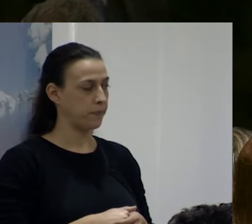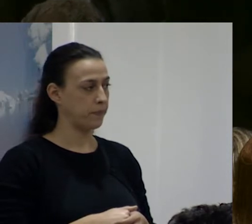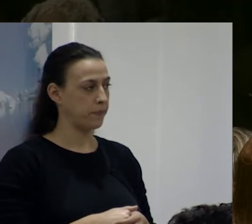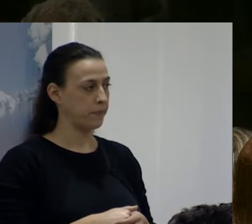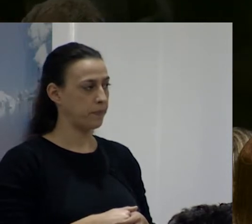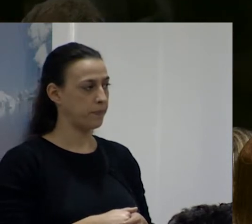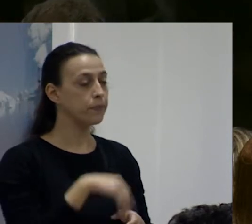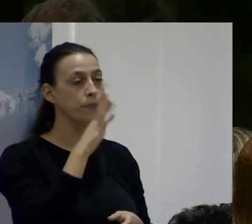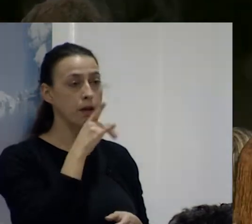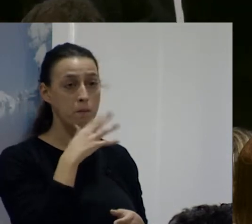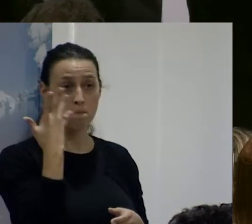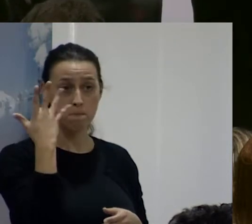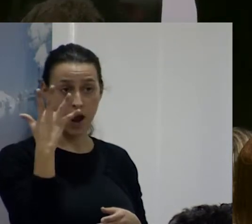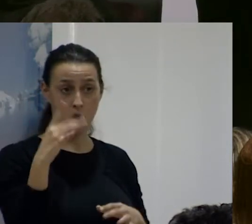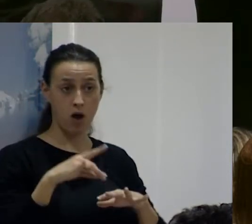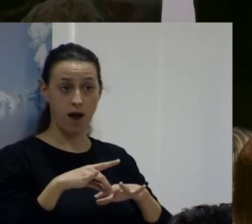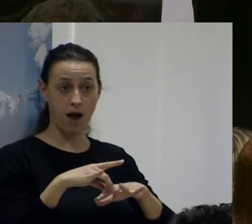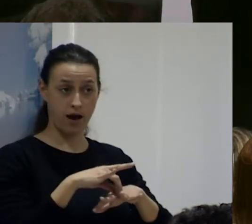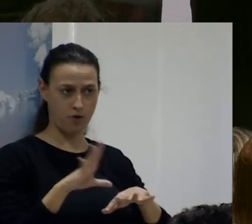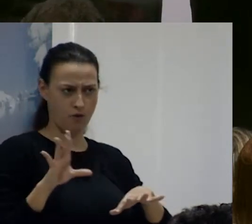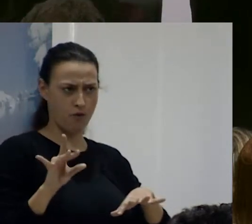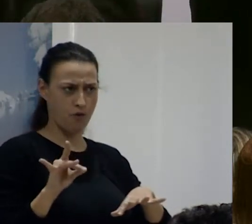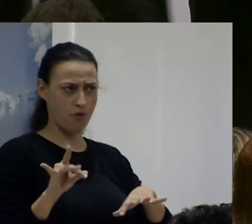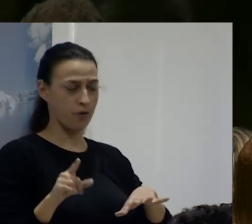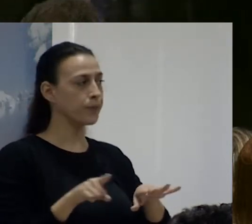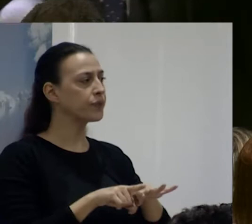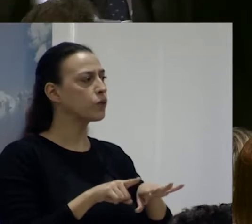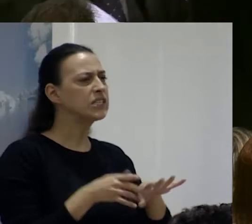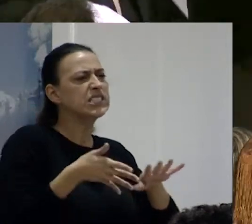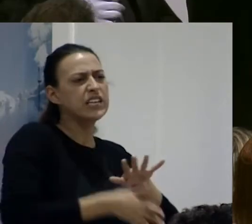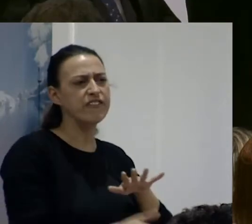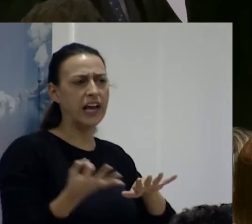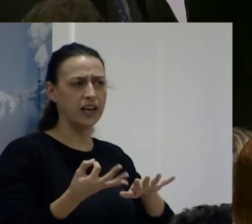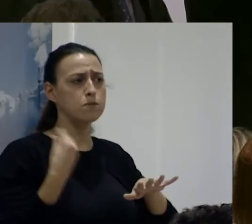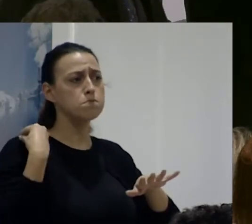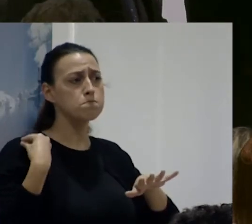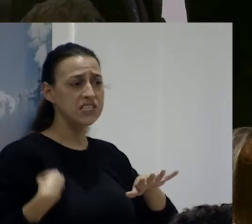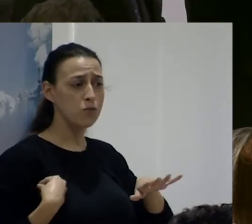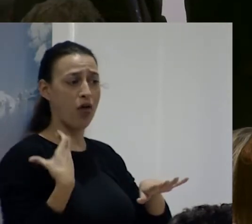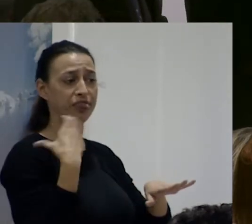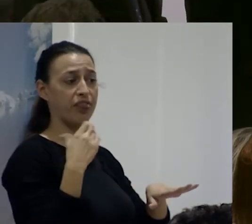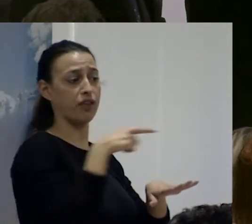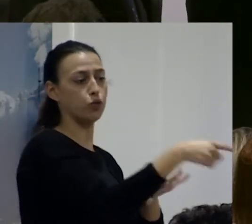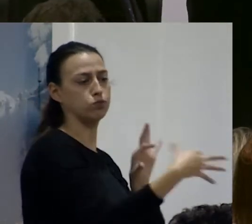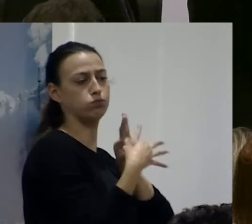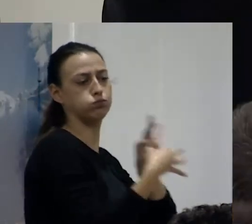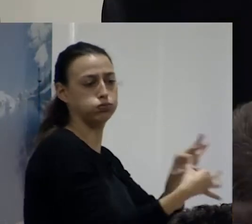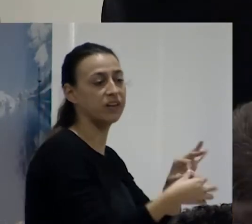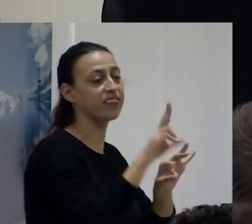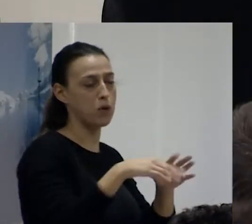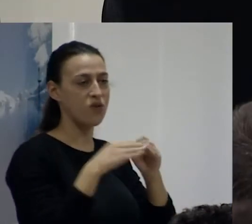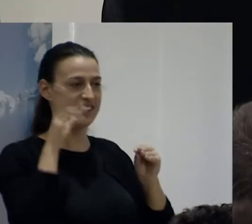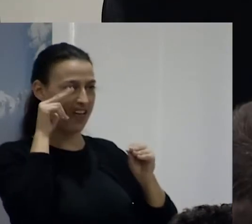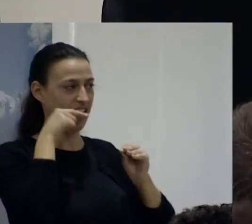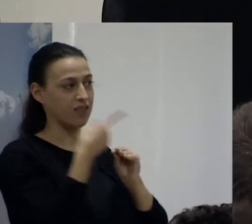A la mà us posa aquell anell d'or com a símbol de la vostra unió amb la ciència i amb aquesta universitat.